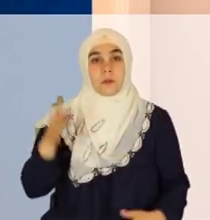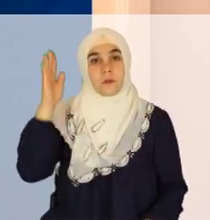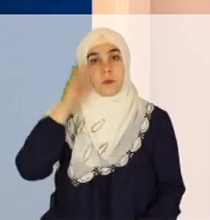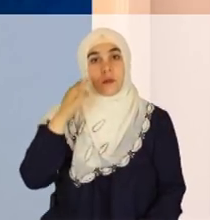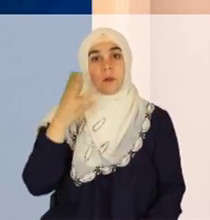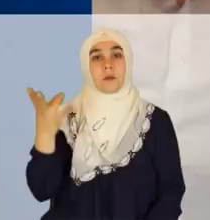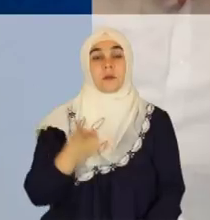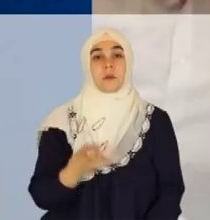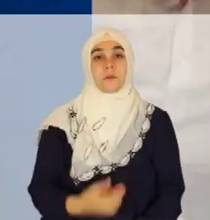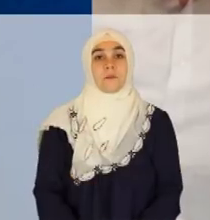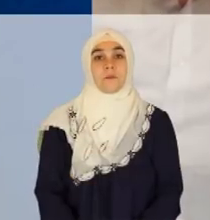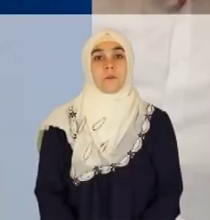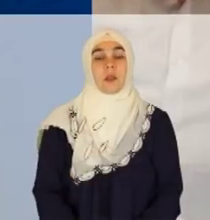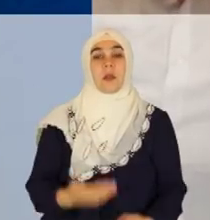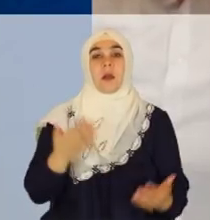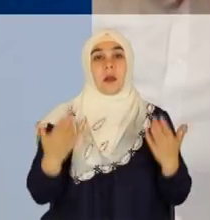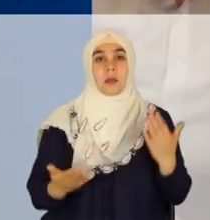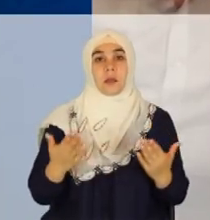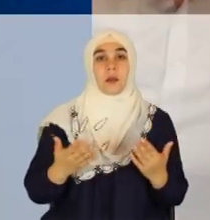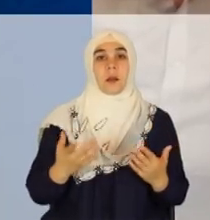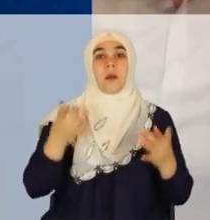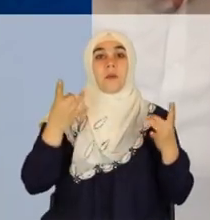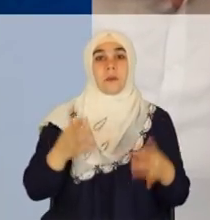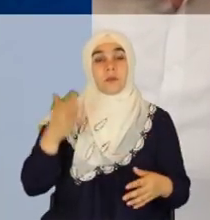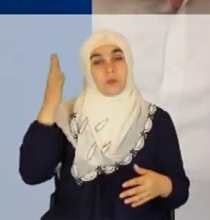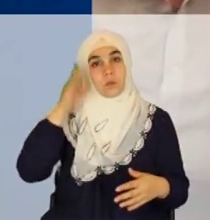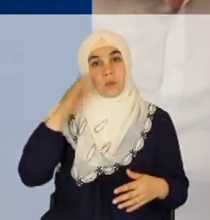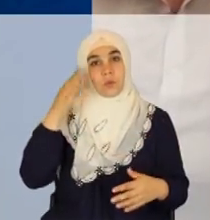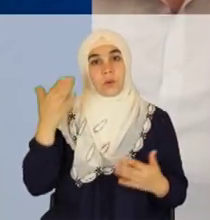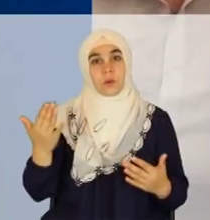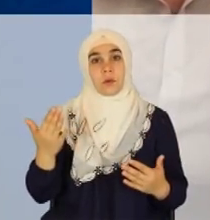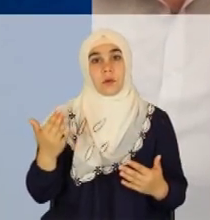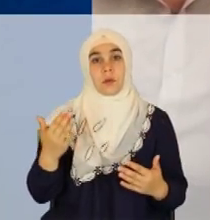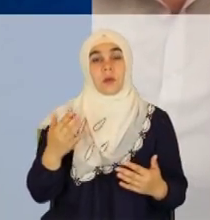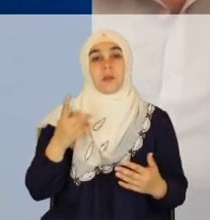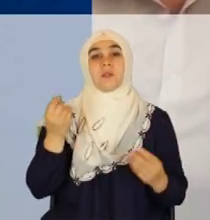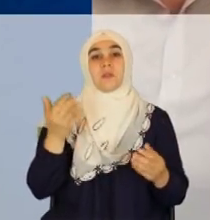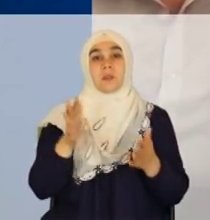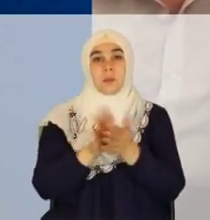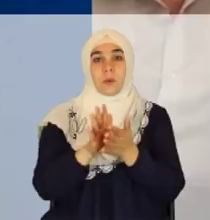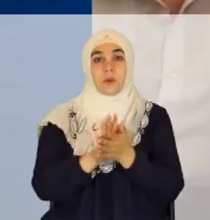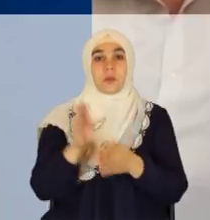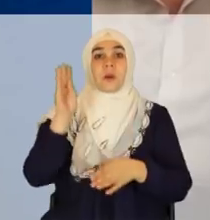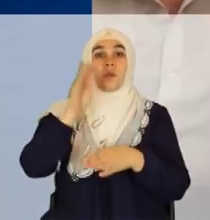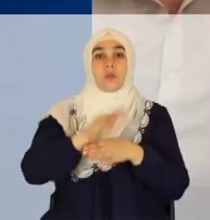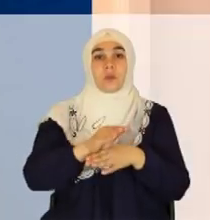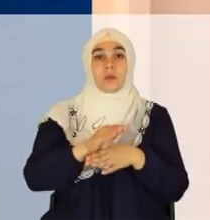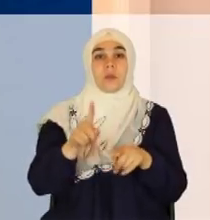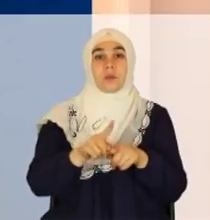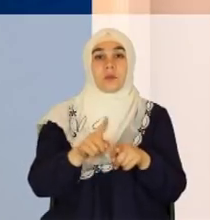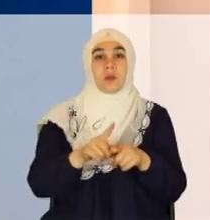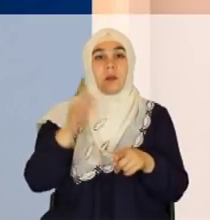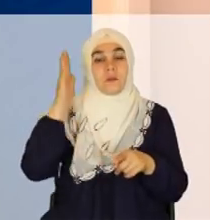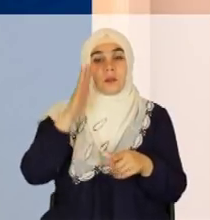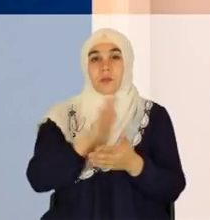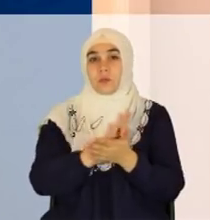gerek. Eğer şu tabii haldeki adli su bırak iflas neyse koşulup tabiatını yok